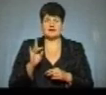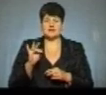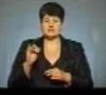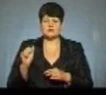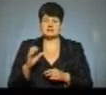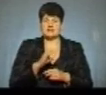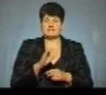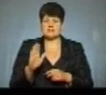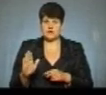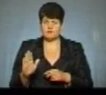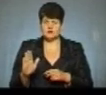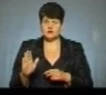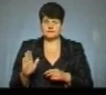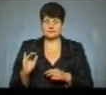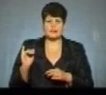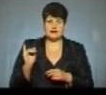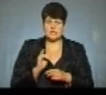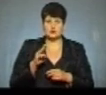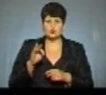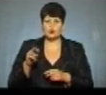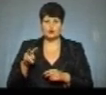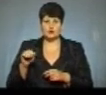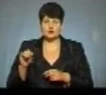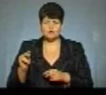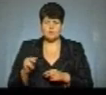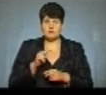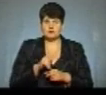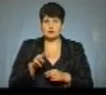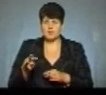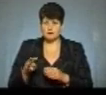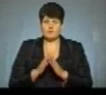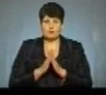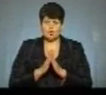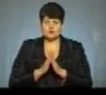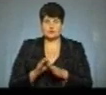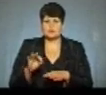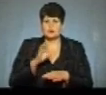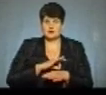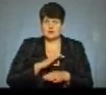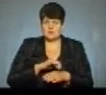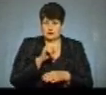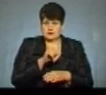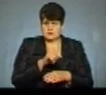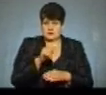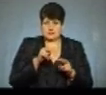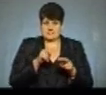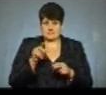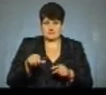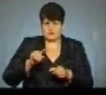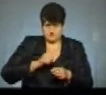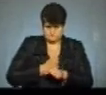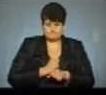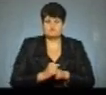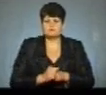Крижановський Сергій Васильович і Толочко Павло Михайлович. Тому, ваша честь, прошу застосувати до вказаних свідків привід.